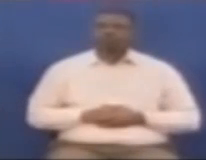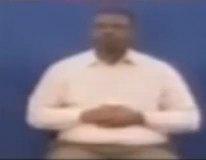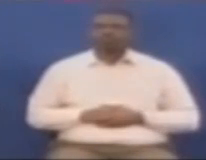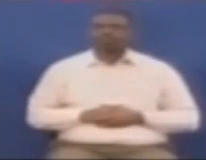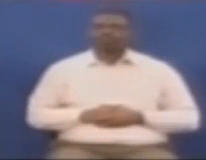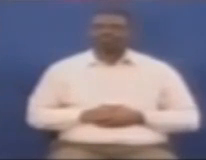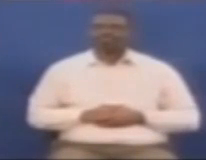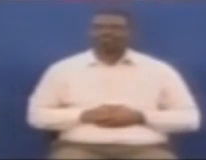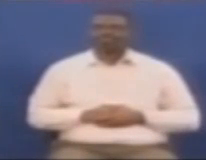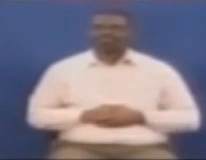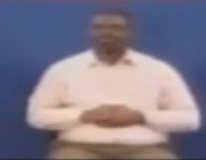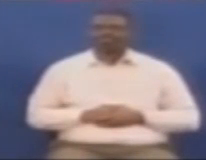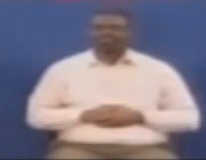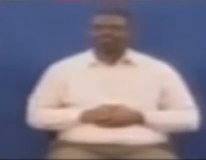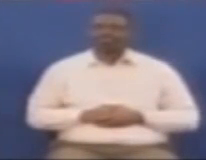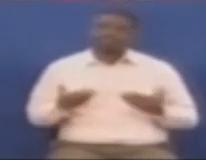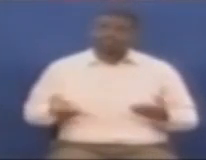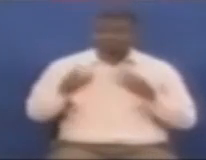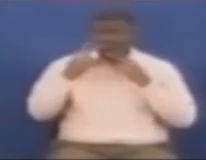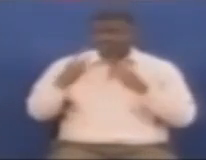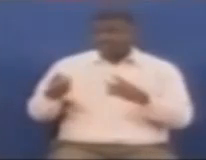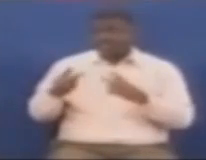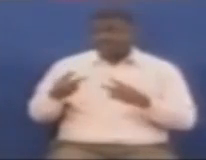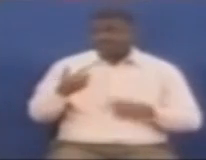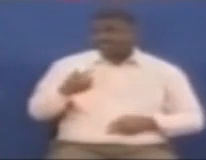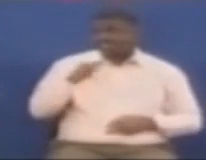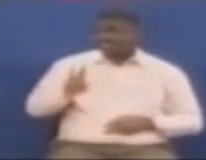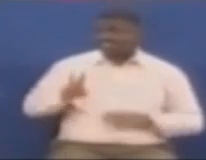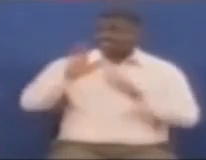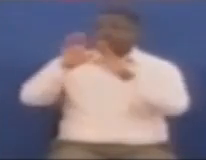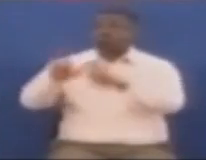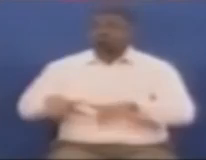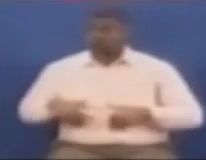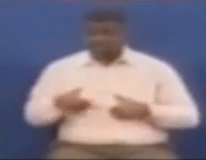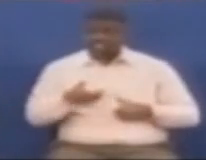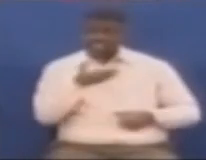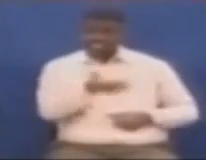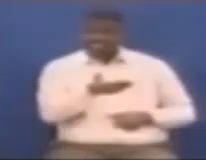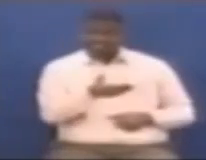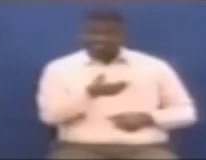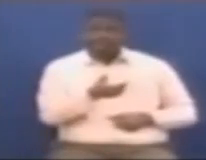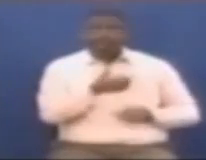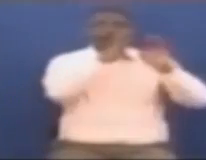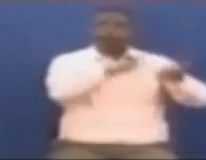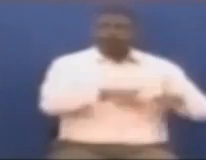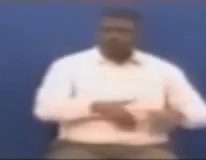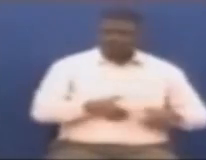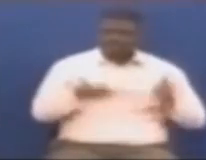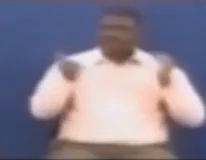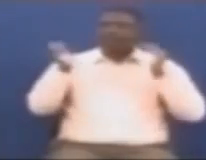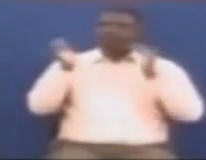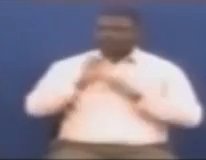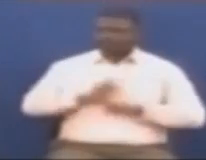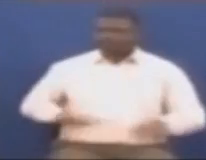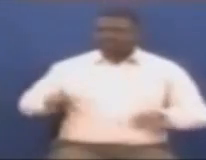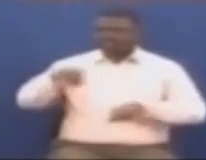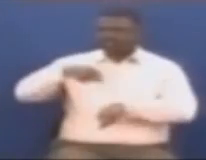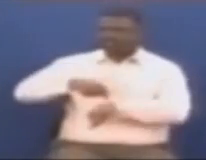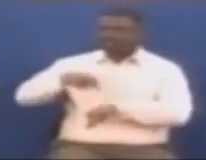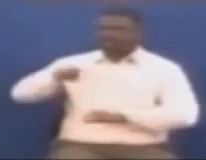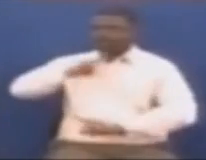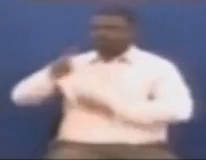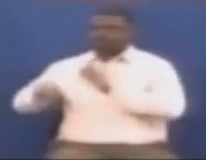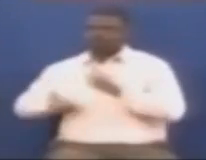kuhusu swali la pili ambalo linagusa kesi mbalimbali zilizoko nje na zinatokana